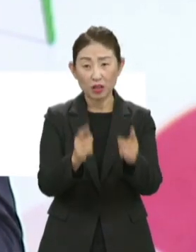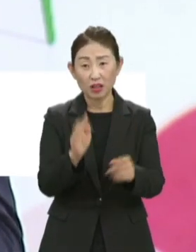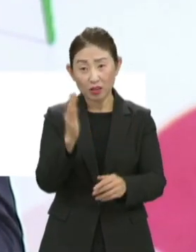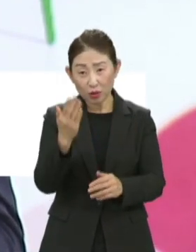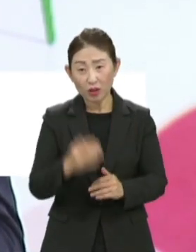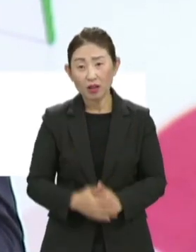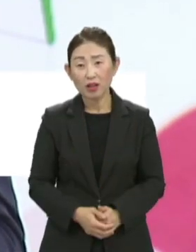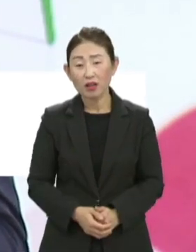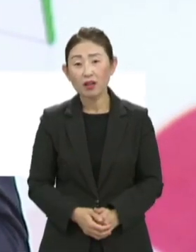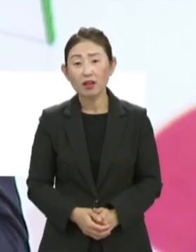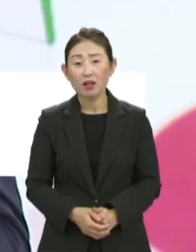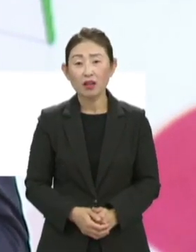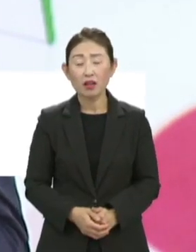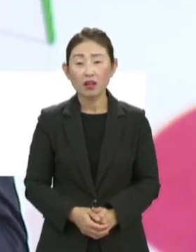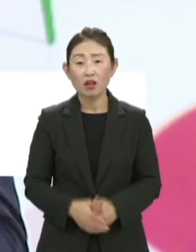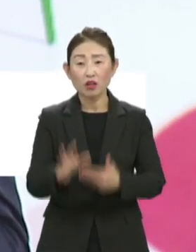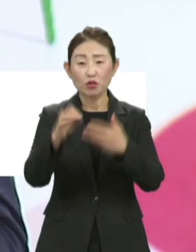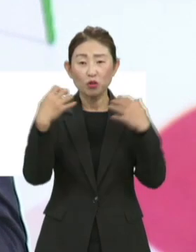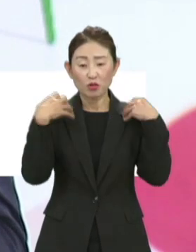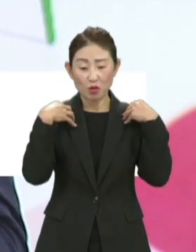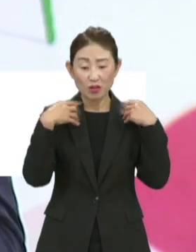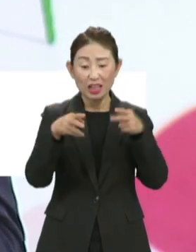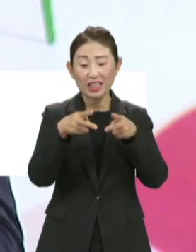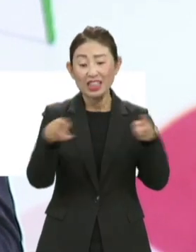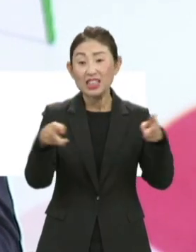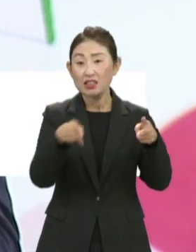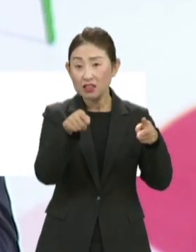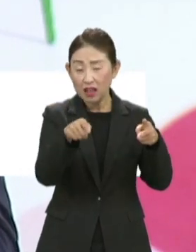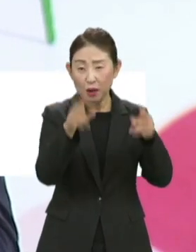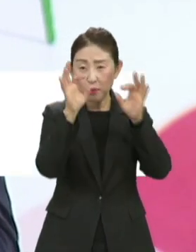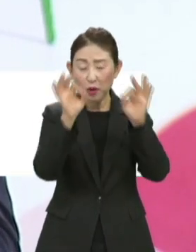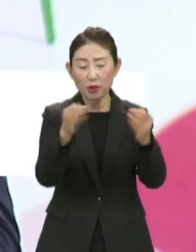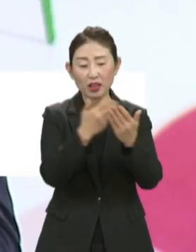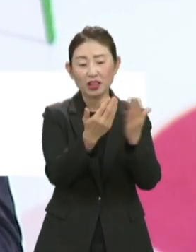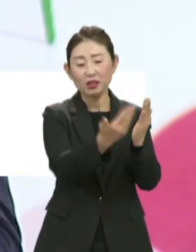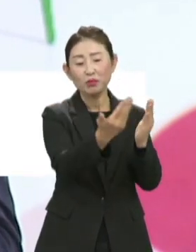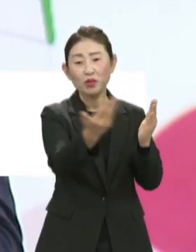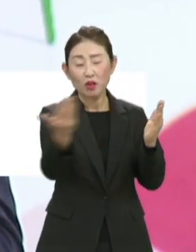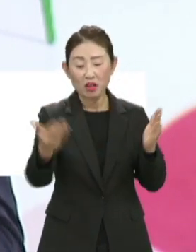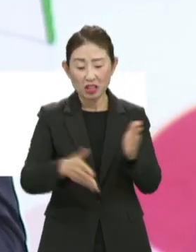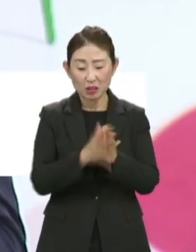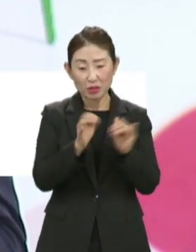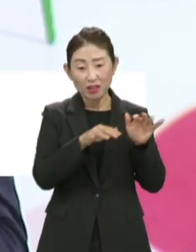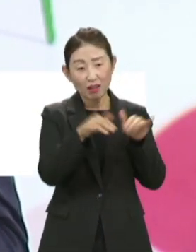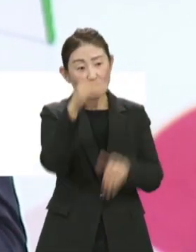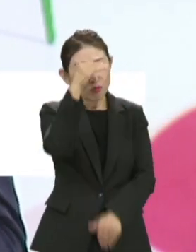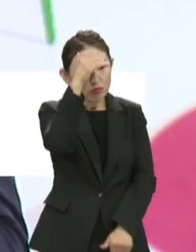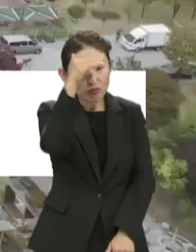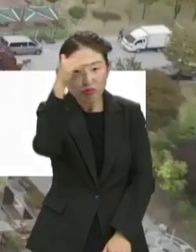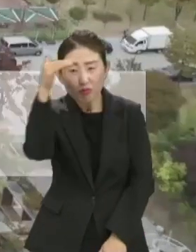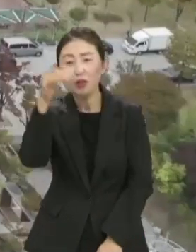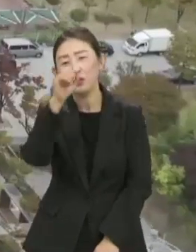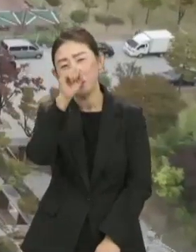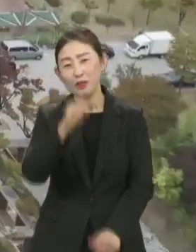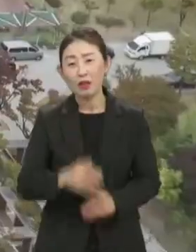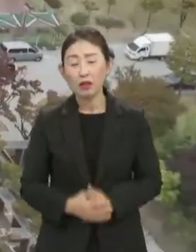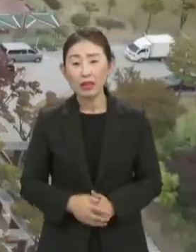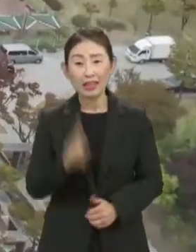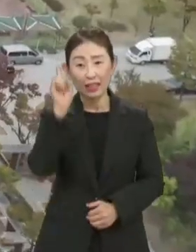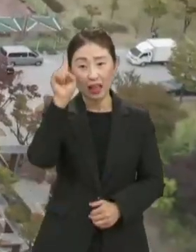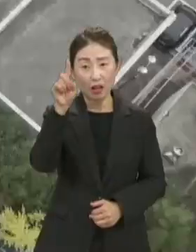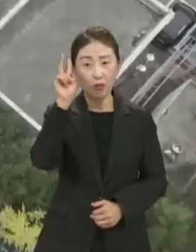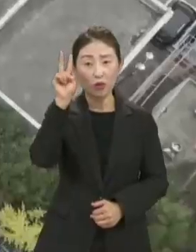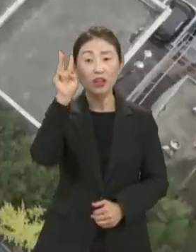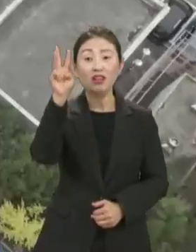우리 청사가 시민의 어떤 문화 공간으로 좀 변화를 줄 수 있는 그런 기회가 됩니다. 내일부터